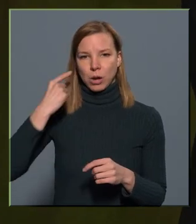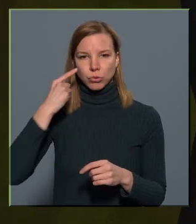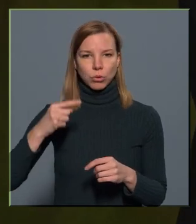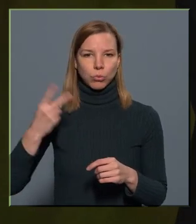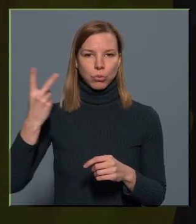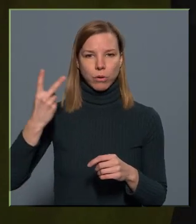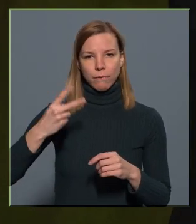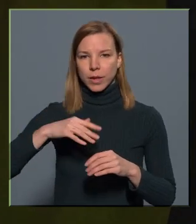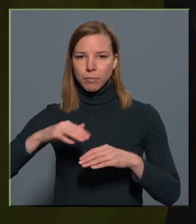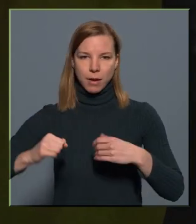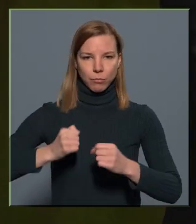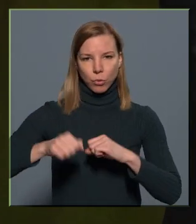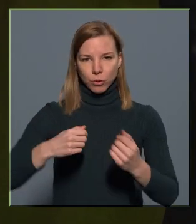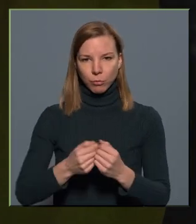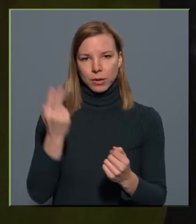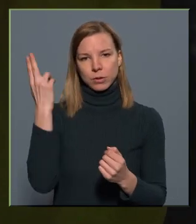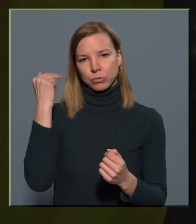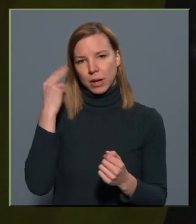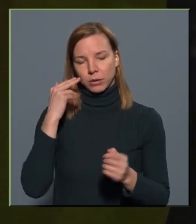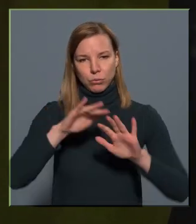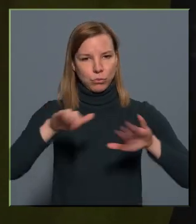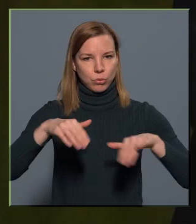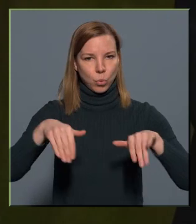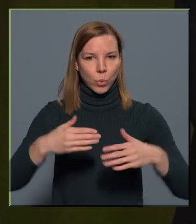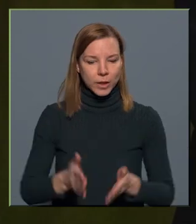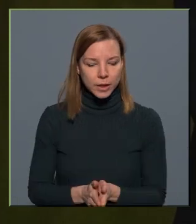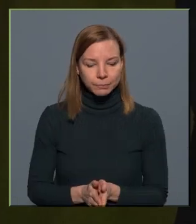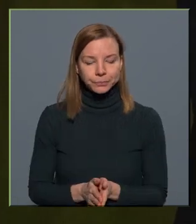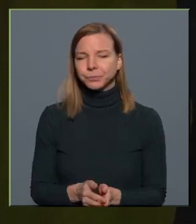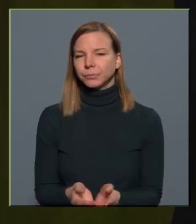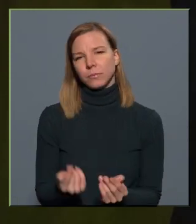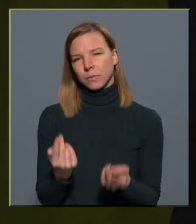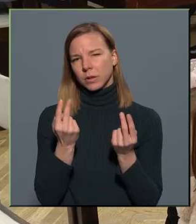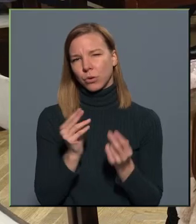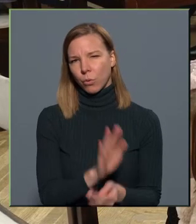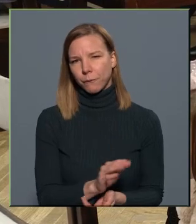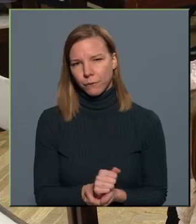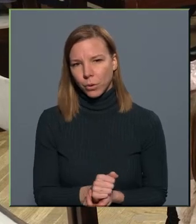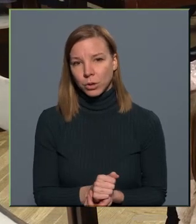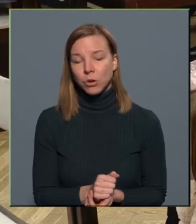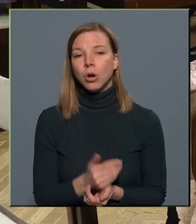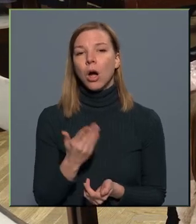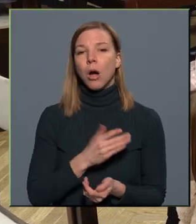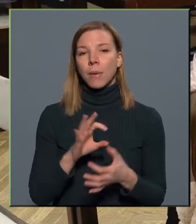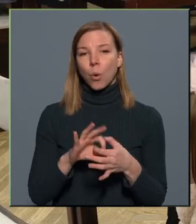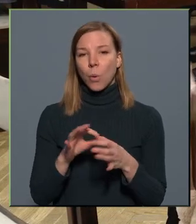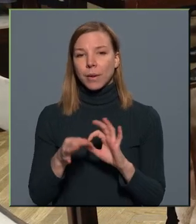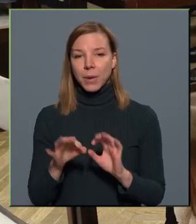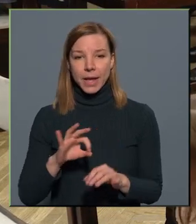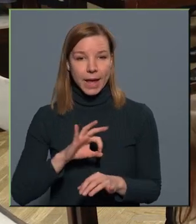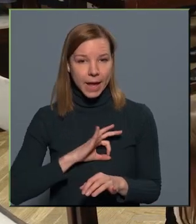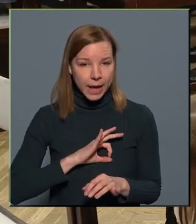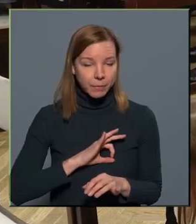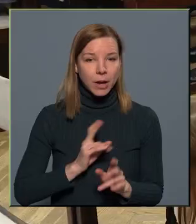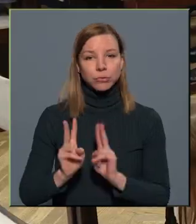és megtanuljon úszni. És ez borzasztóan fontos. Ha még olimpiai érmes lesz, meg világbajnok, az pedig